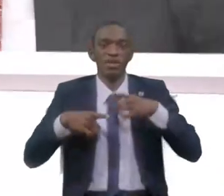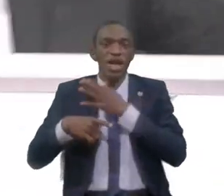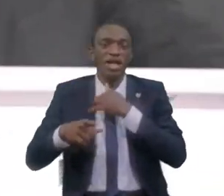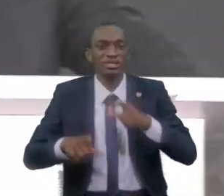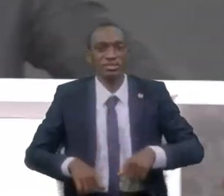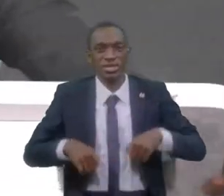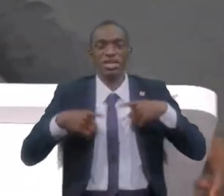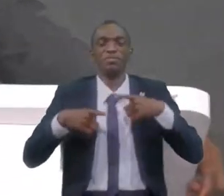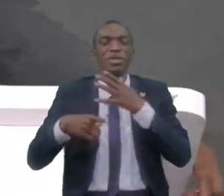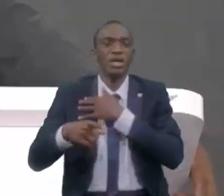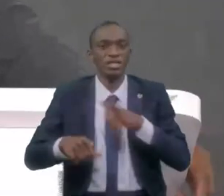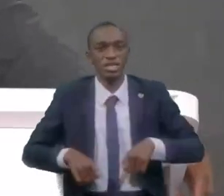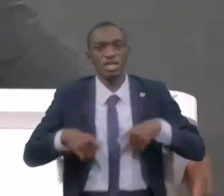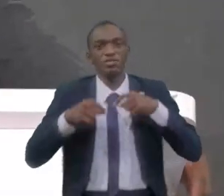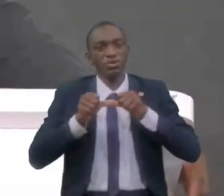vivre.